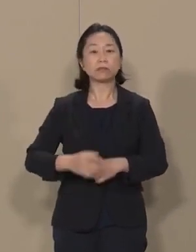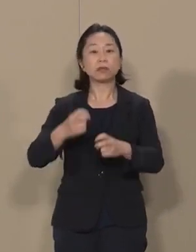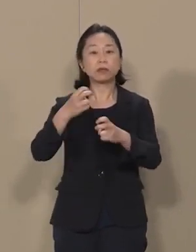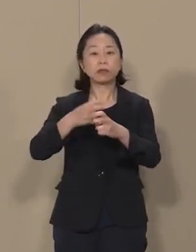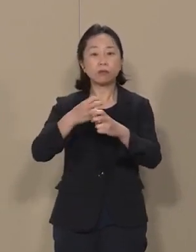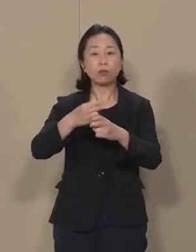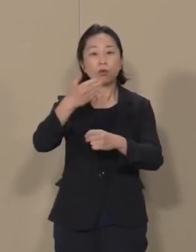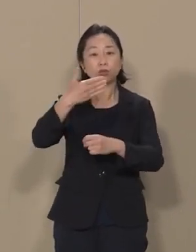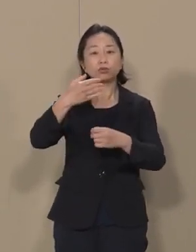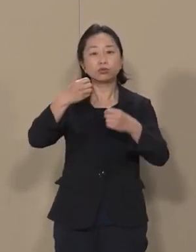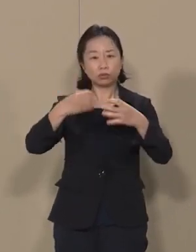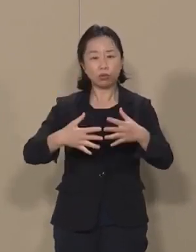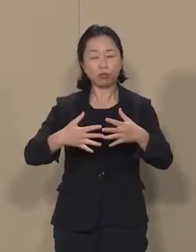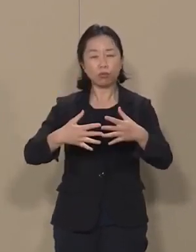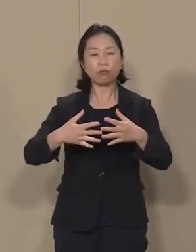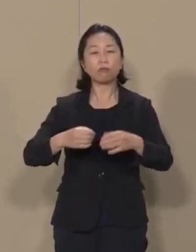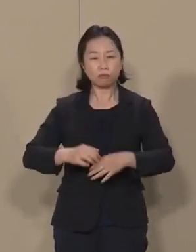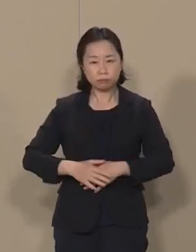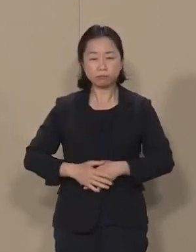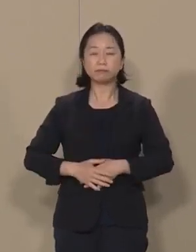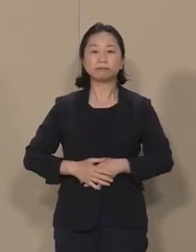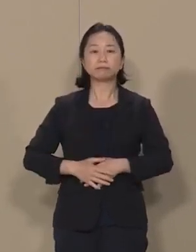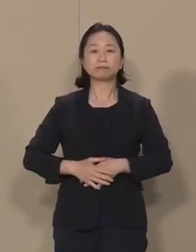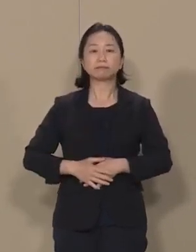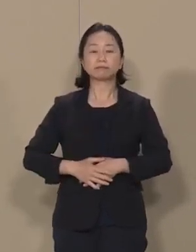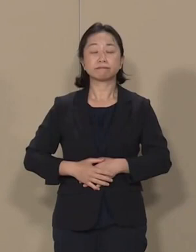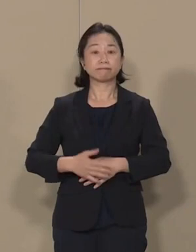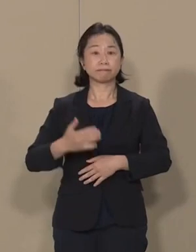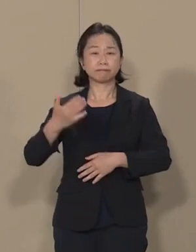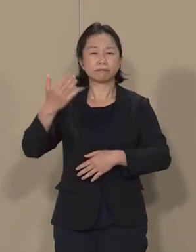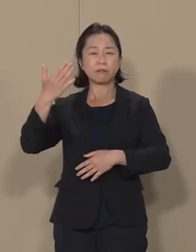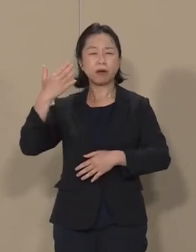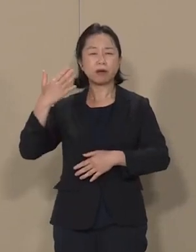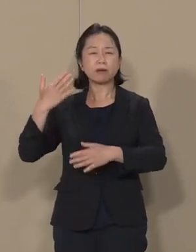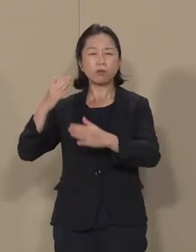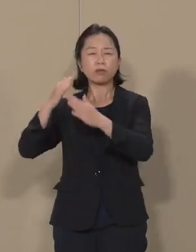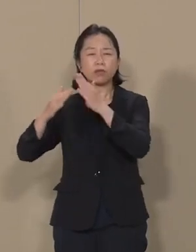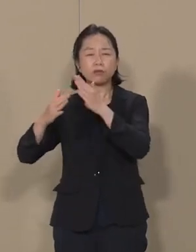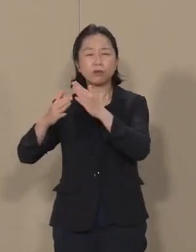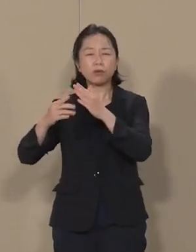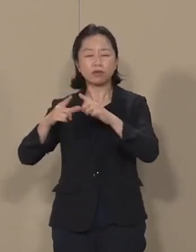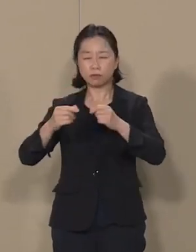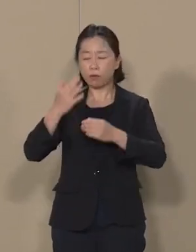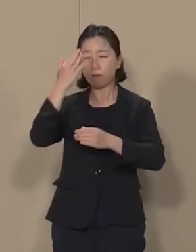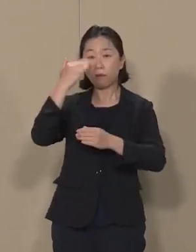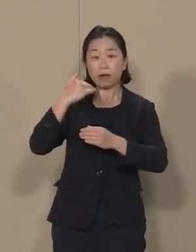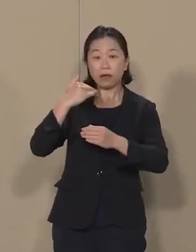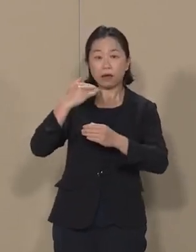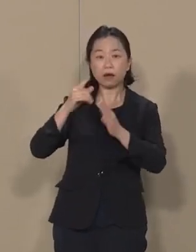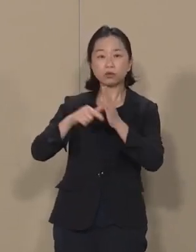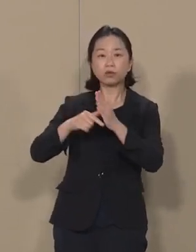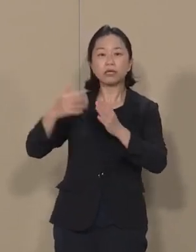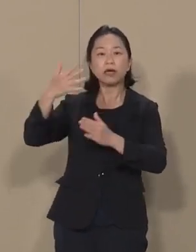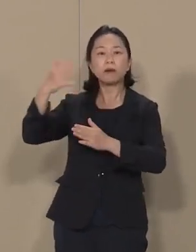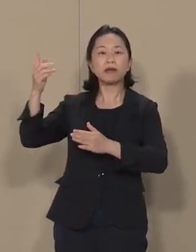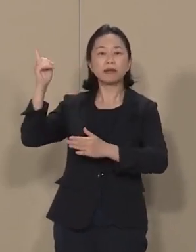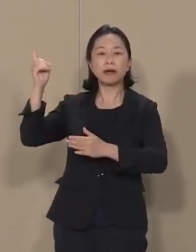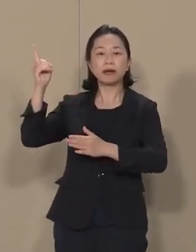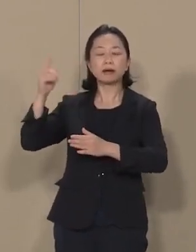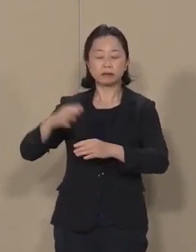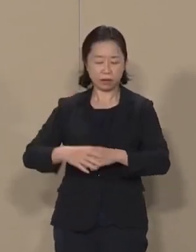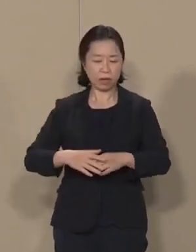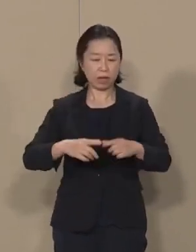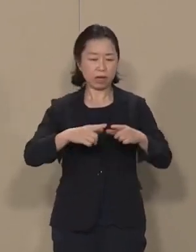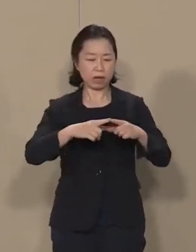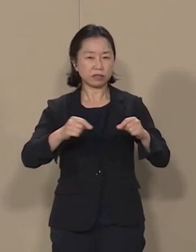は言うまでもなく先の戦争で日本が負けた時アメリカがもう日本が二度と立ち上がれ